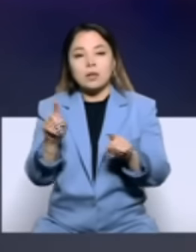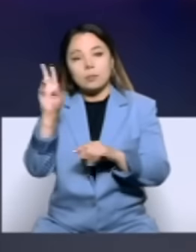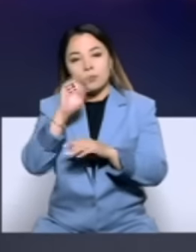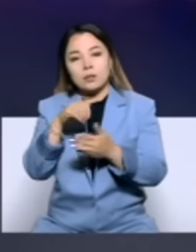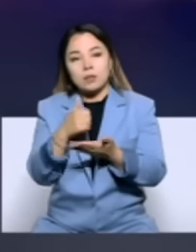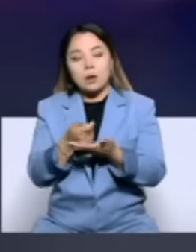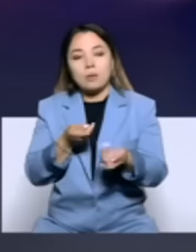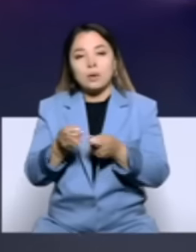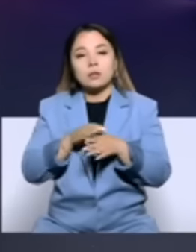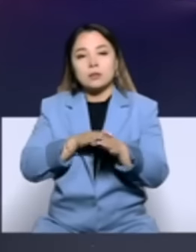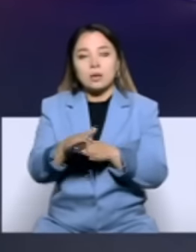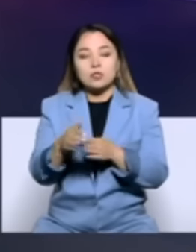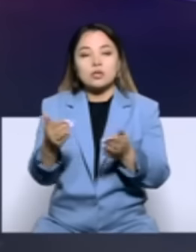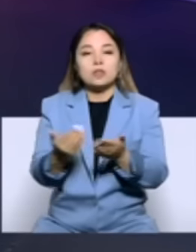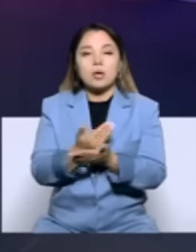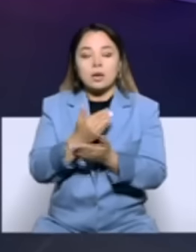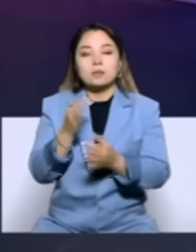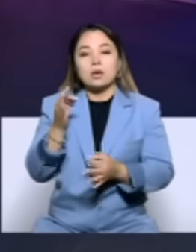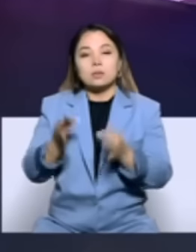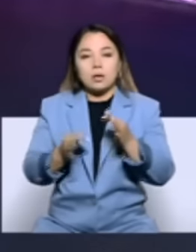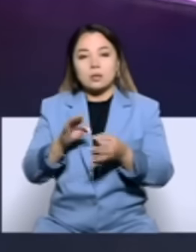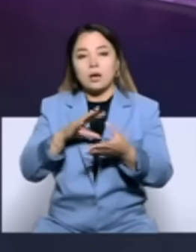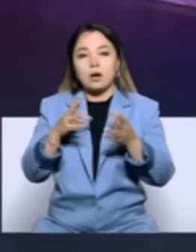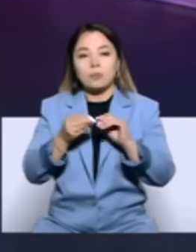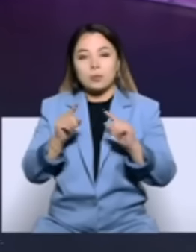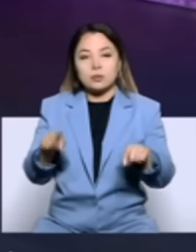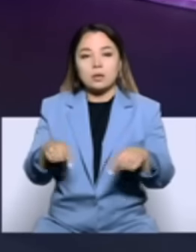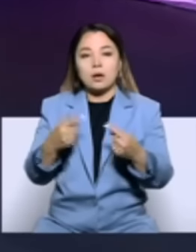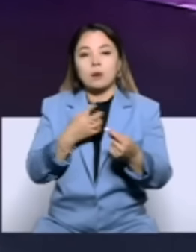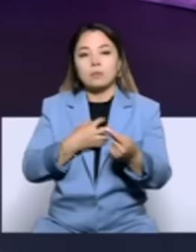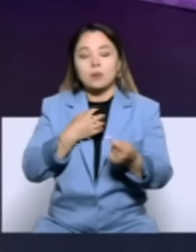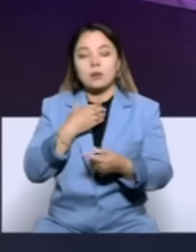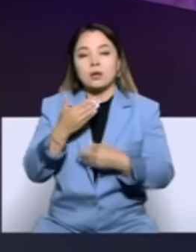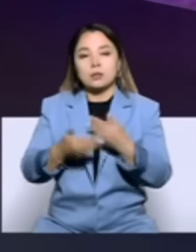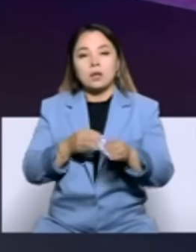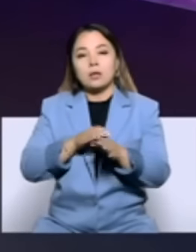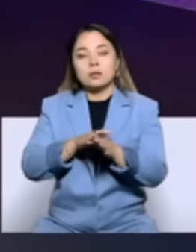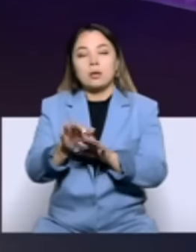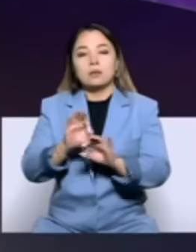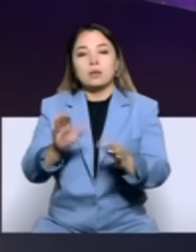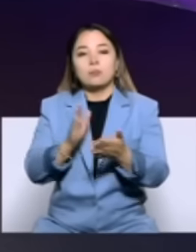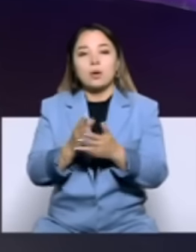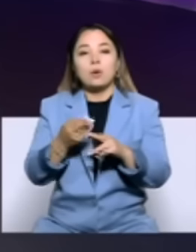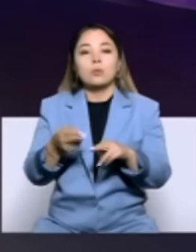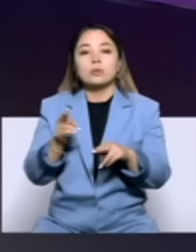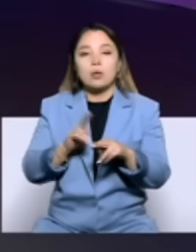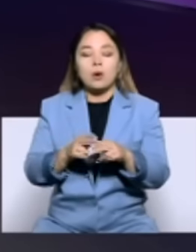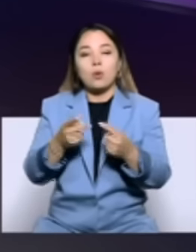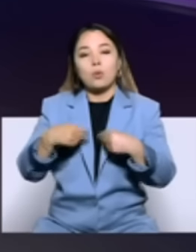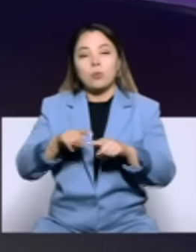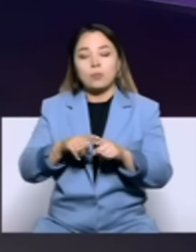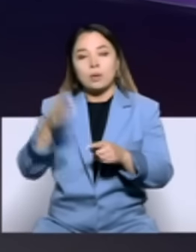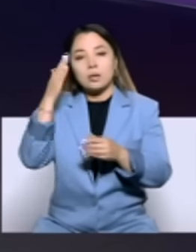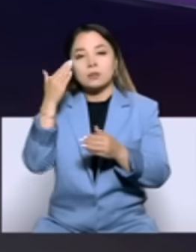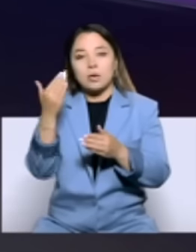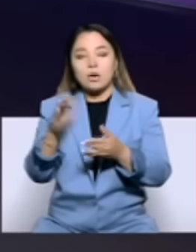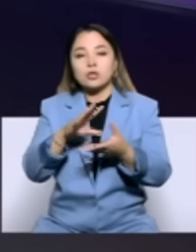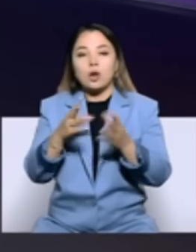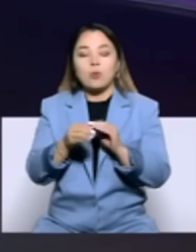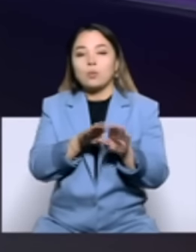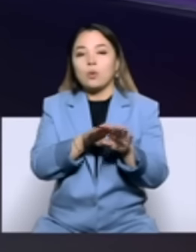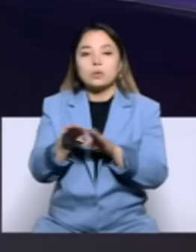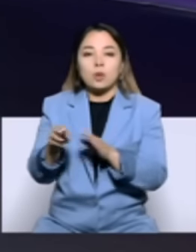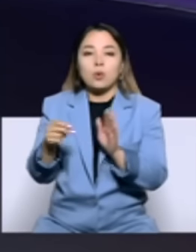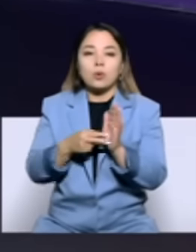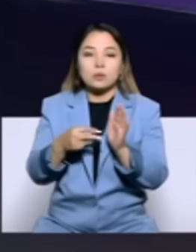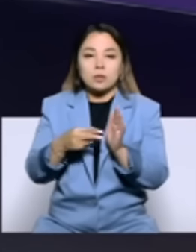мемлекет басқару ісінде жаңа стандарт қалыптастыратын маңызды қадам екенін айтты. Сөйтіп, қоғамдық сана жалпыға